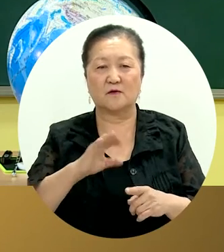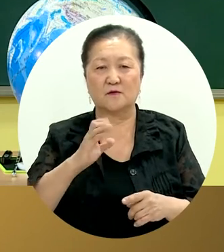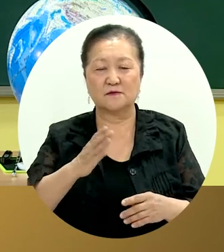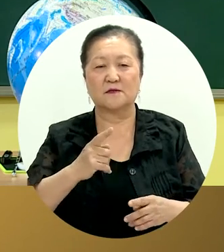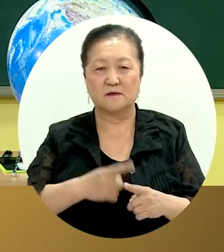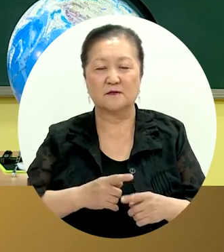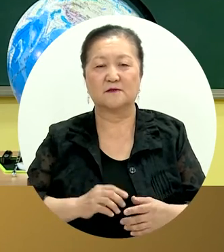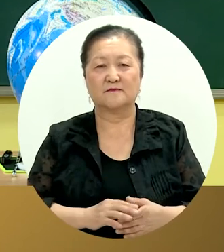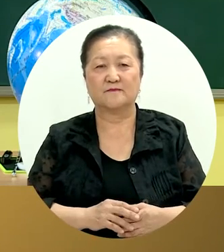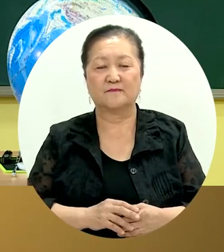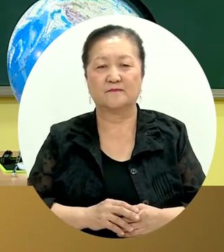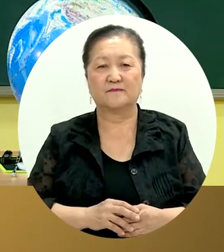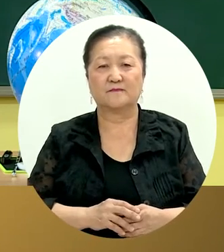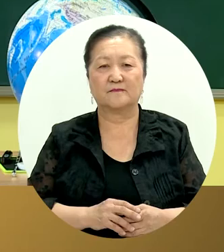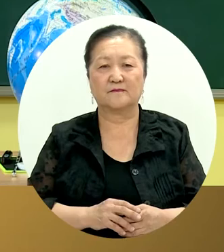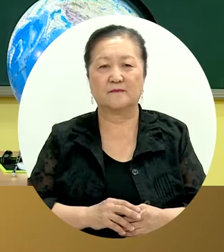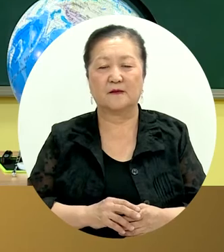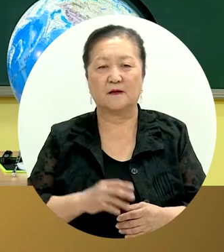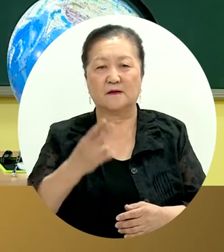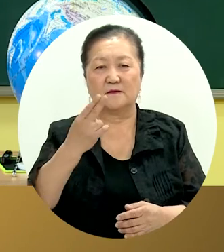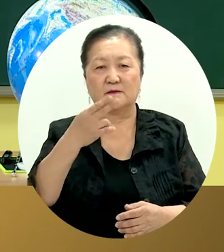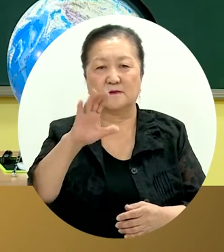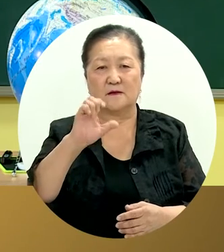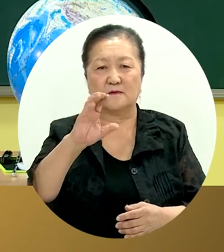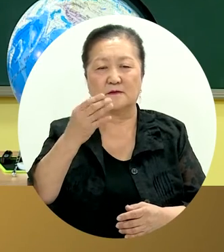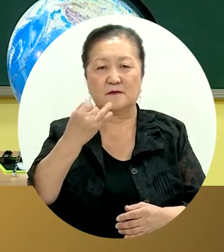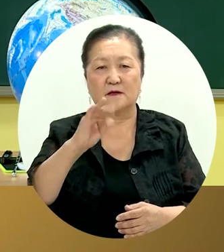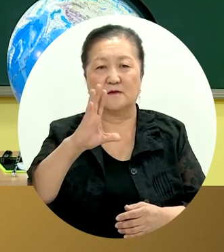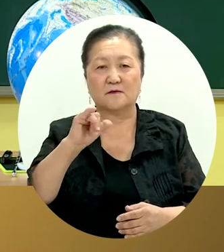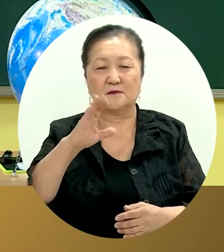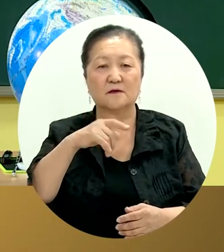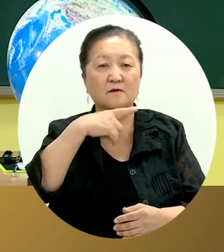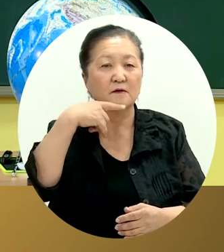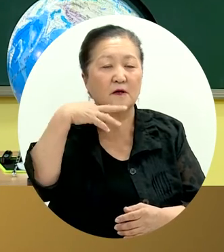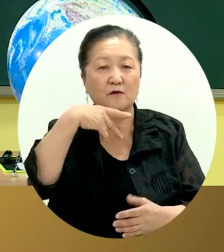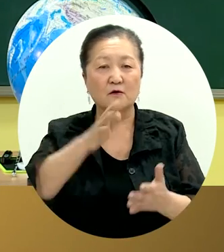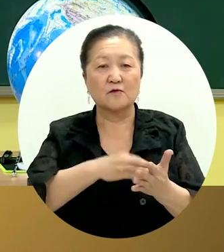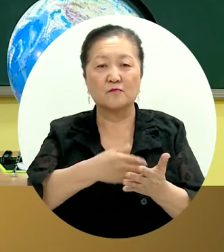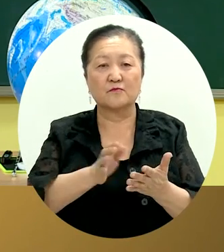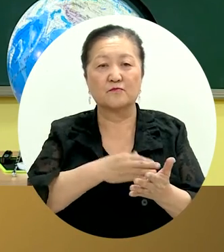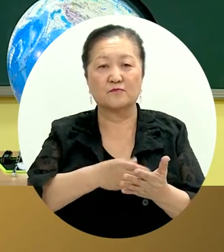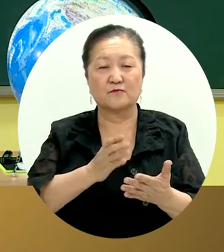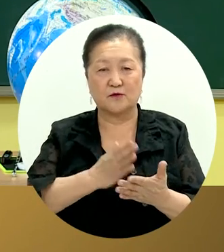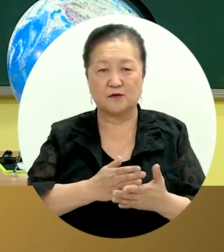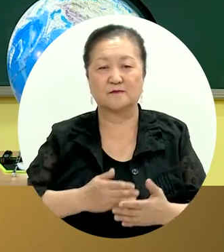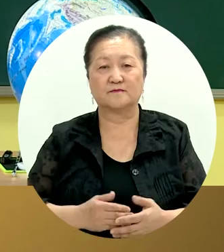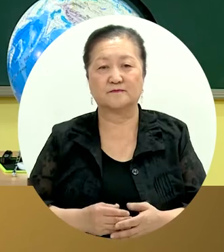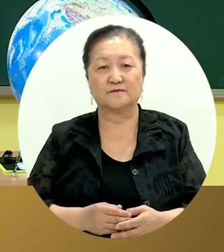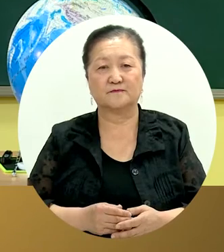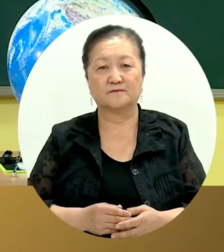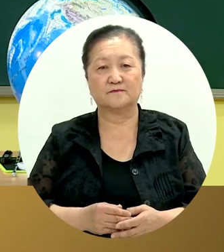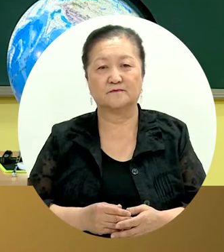За давстай давсгүйгийн өнгөөр ялгана. За давстай. Энэ бол давстаас давстаасаа улаан өнгөөр ялгана. Улаан өнгөөр ялгана.